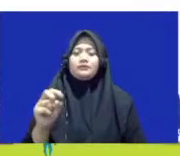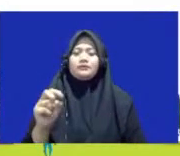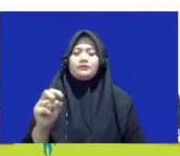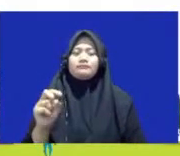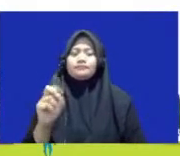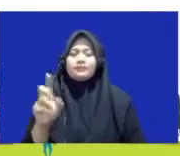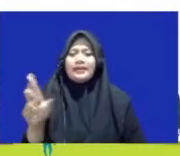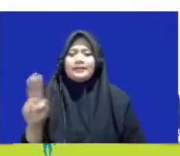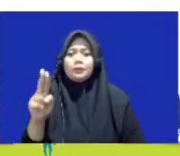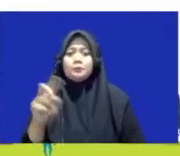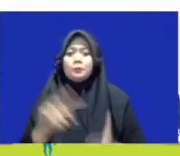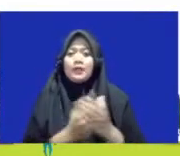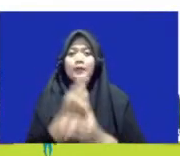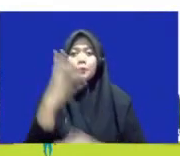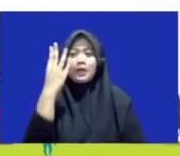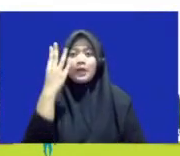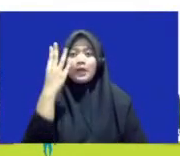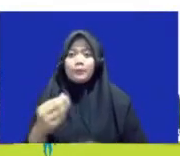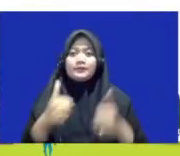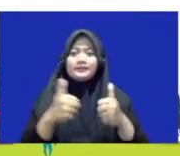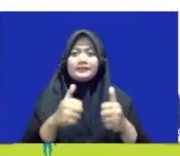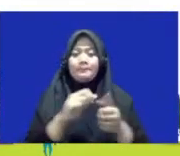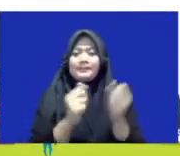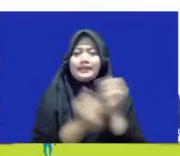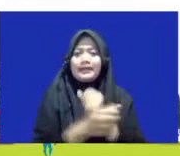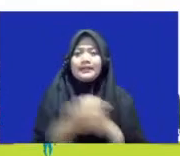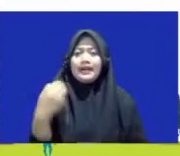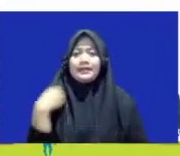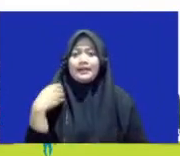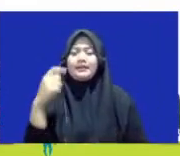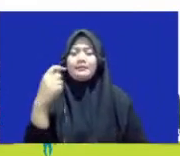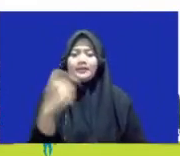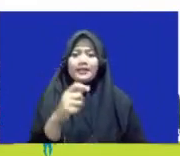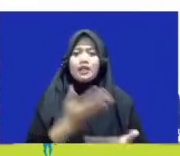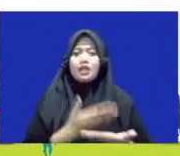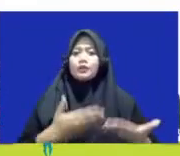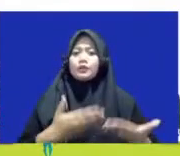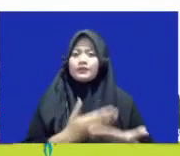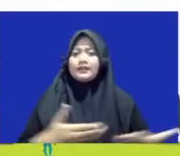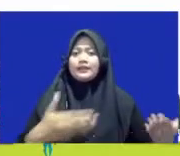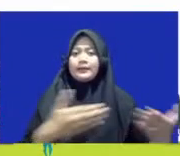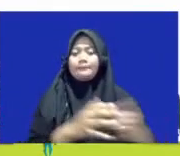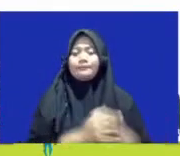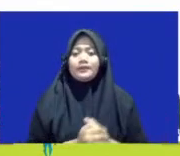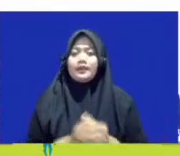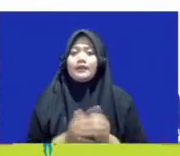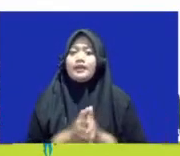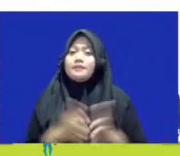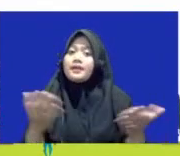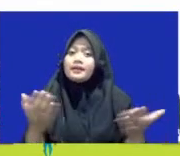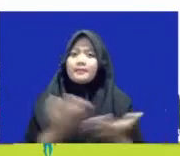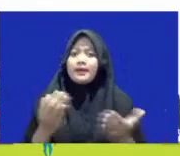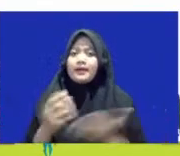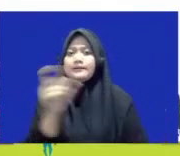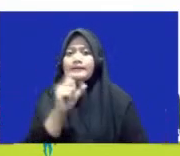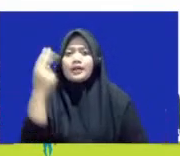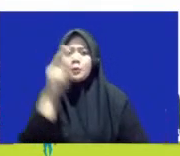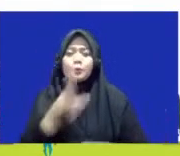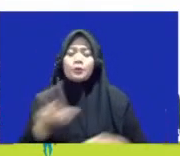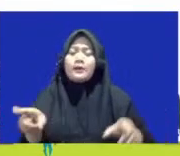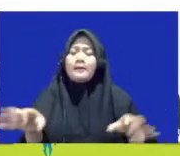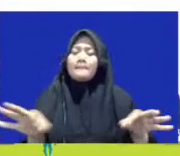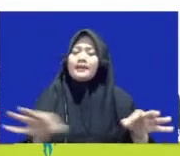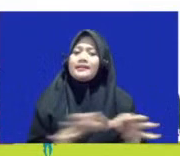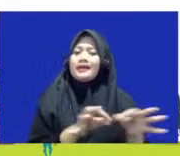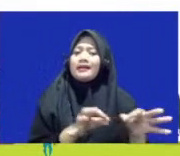yang sudah dimiliki oleh Kementerian Sosial, menambah lagi bagaimana metode pendekatan-pendekatan